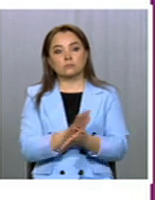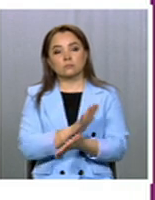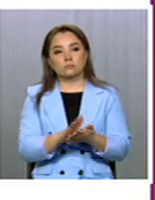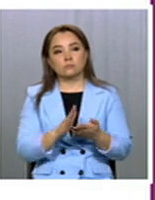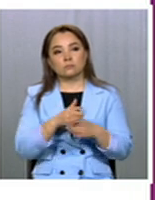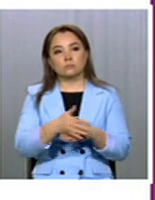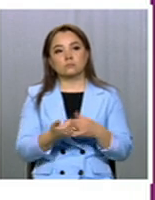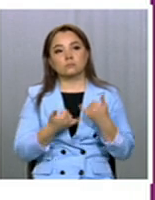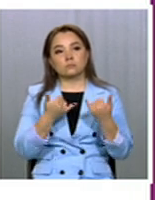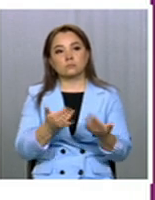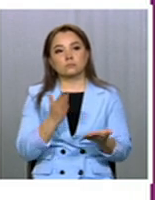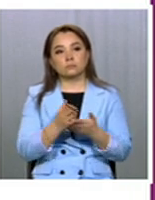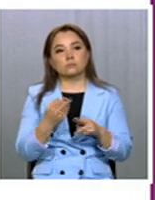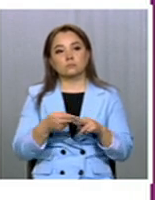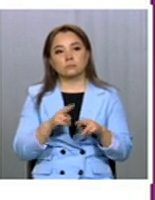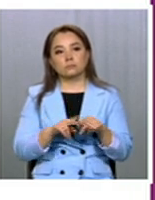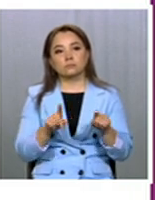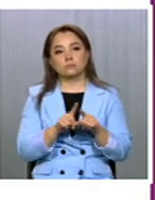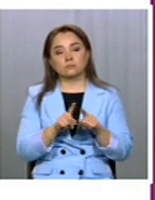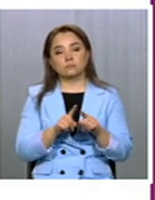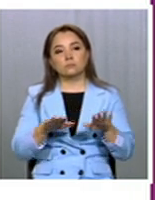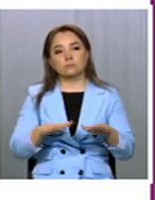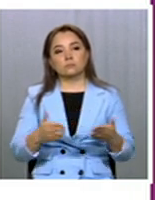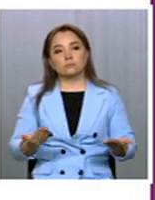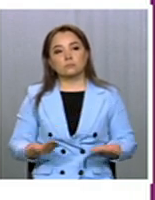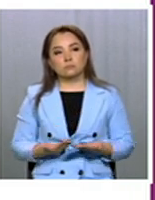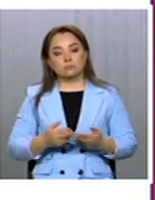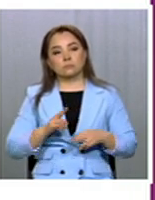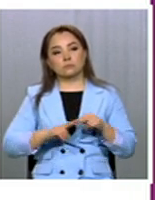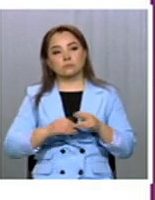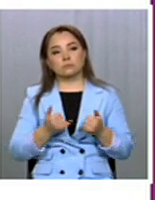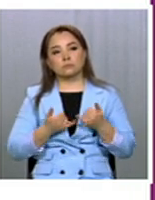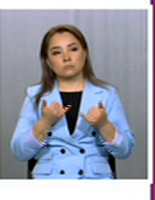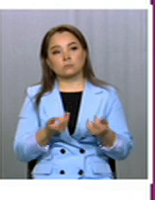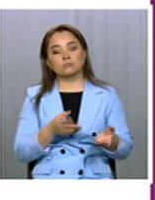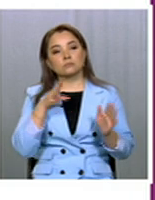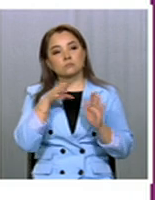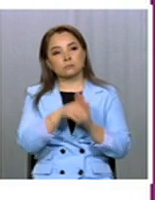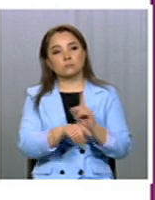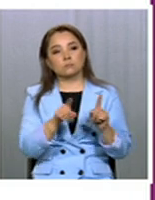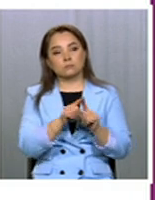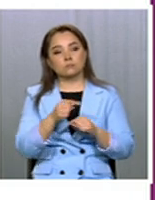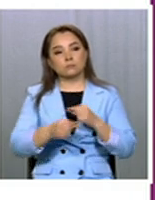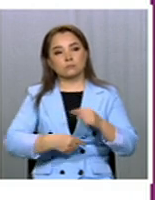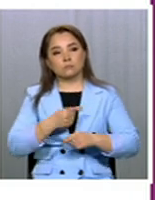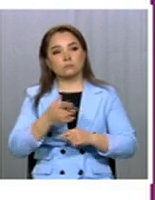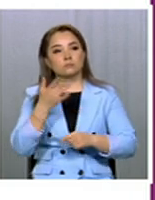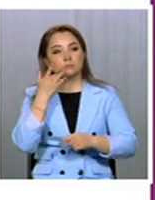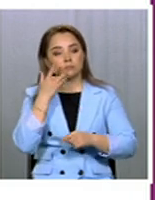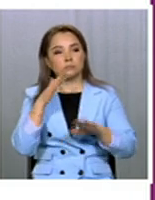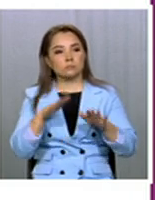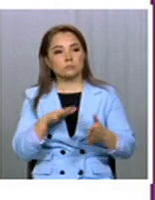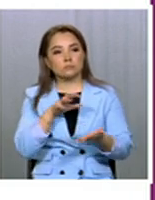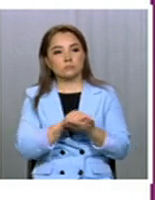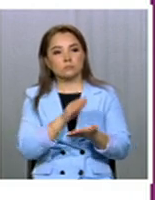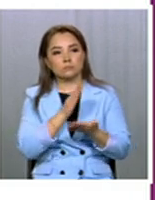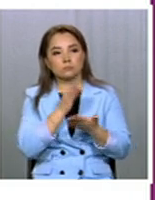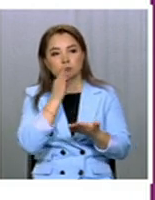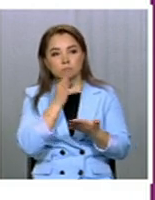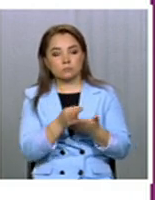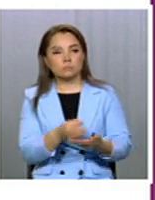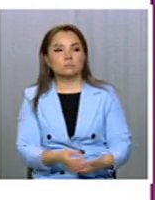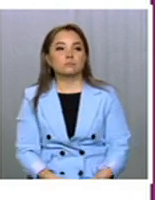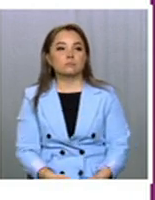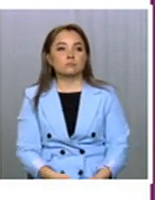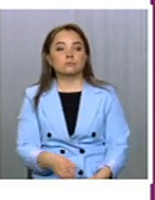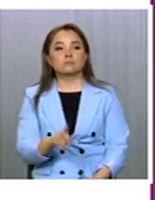беру. Оған жайлы төсек орын салып, қондырып жіберу әдет құрпы ежелден орын алды.